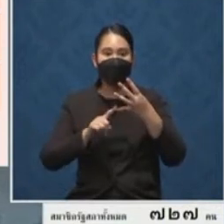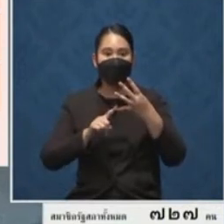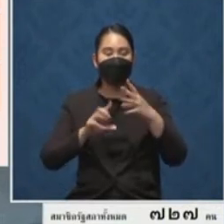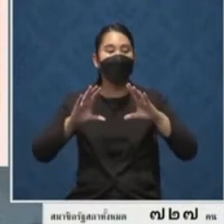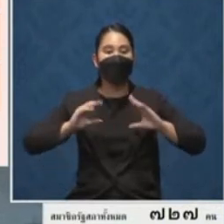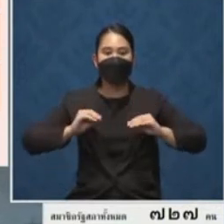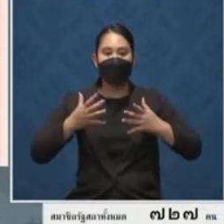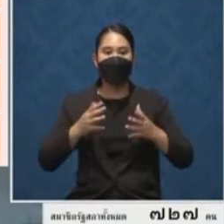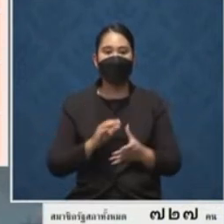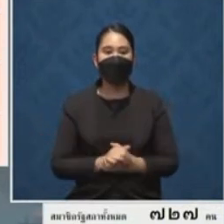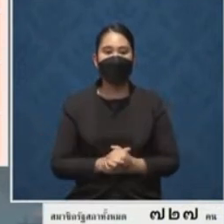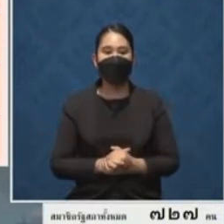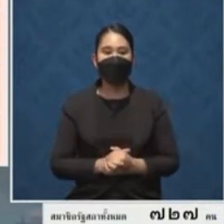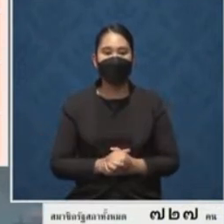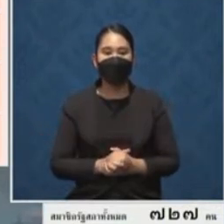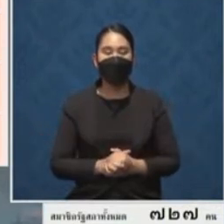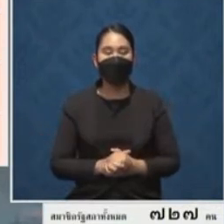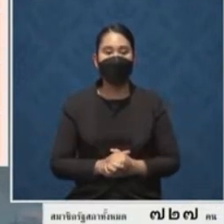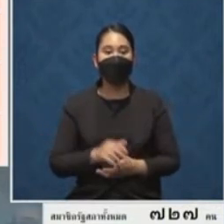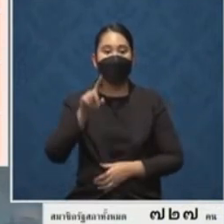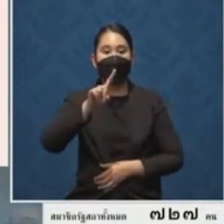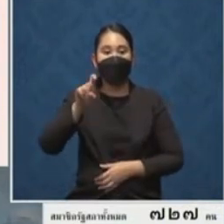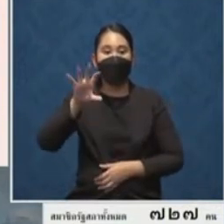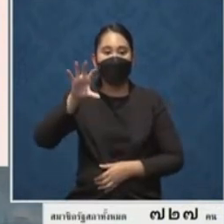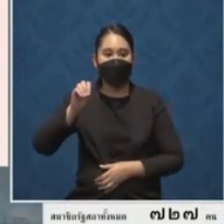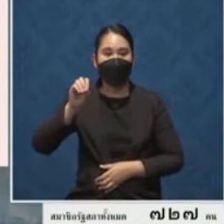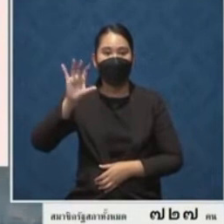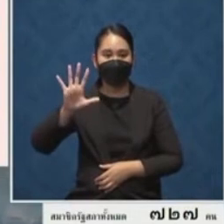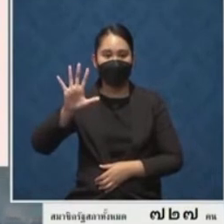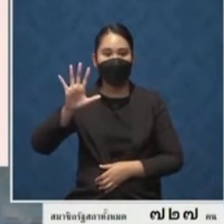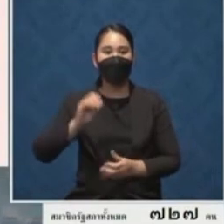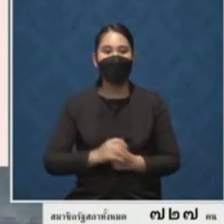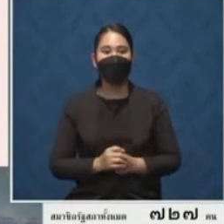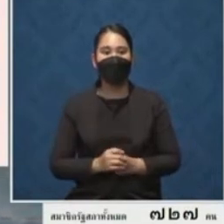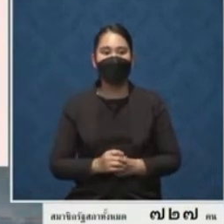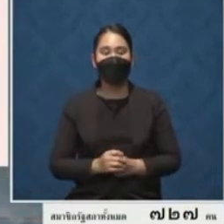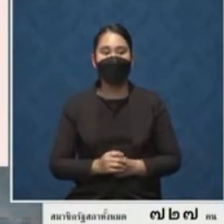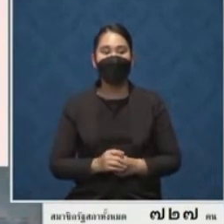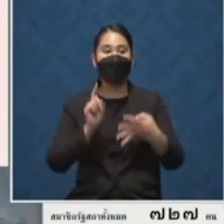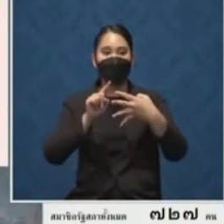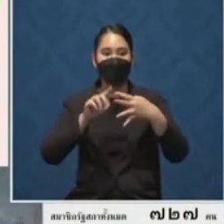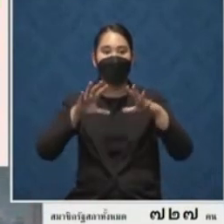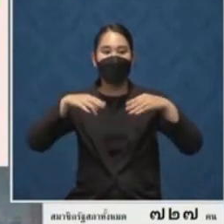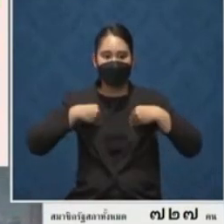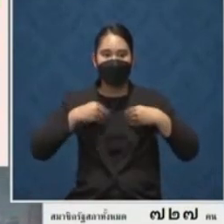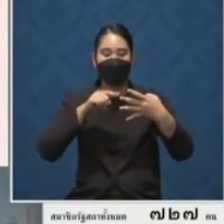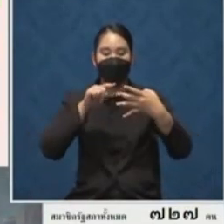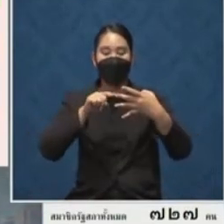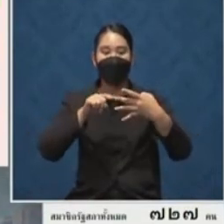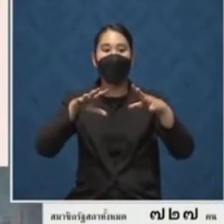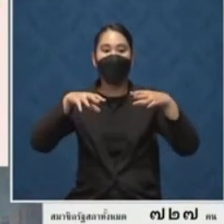การ 155นายทิตินันแสงนาค 1รับหลักการ2รับหลัก